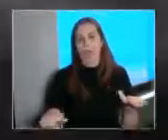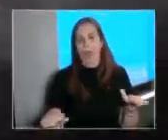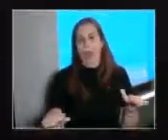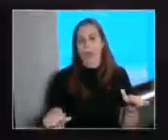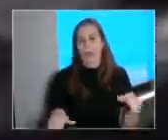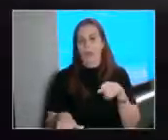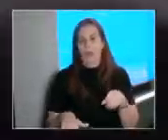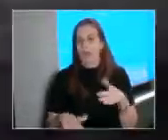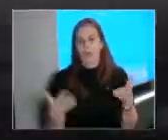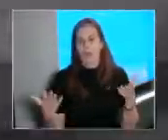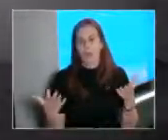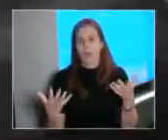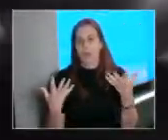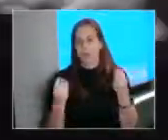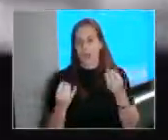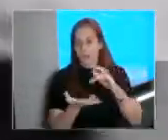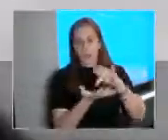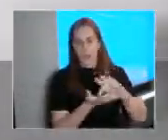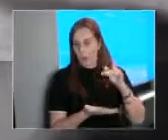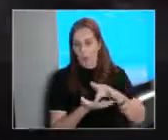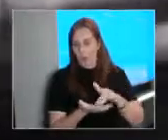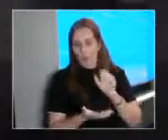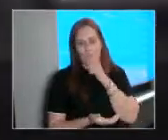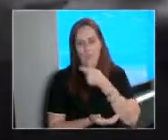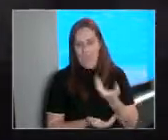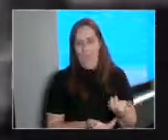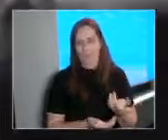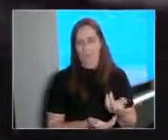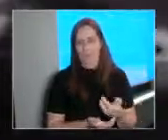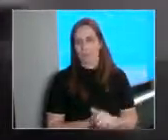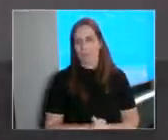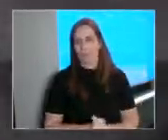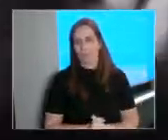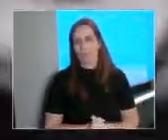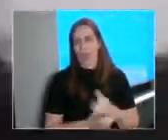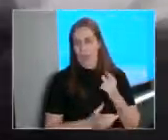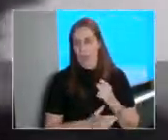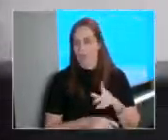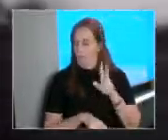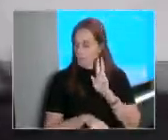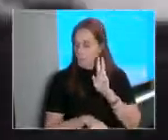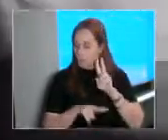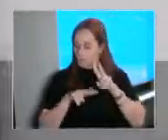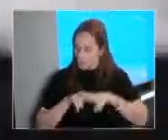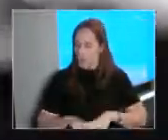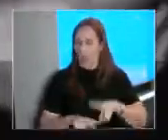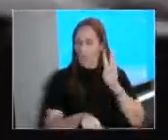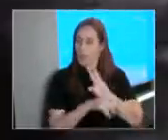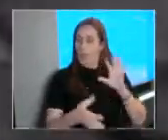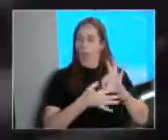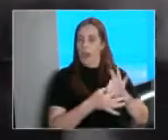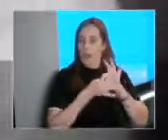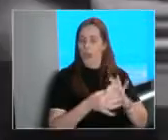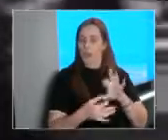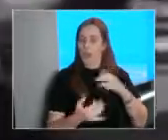של האדמות, שזה כמעט, יודע, המון יישובים, כל היישובים הוותיקים כמעט, בארץ. אז נשמר הקשר הזה, גם עם היישובים,